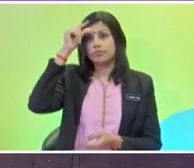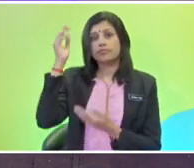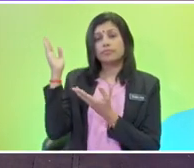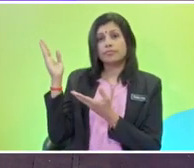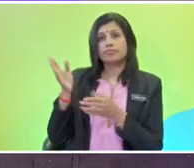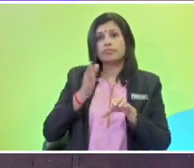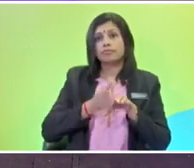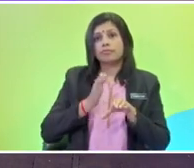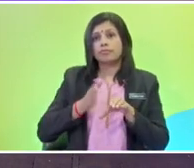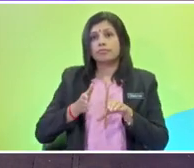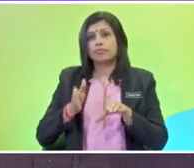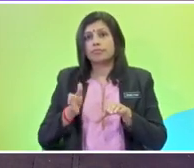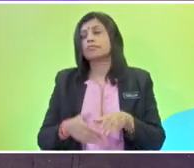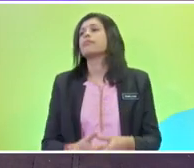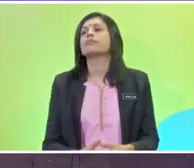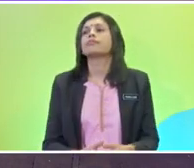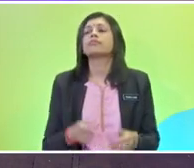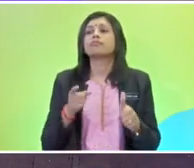Din ambil satu-satulah daripada cikgu, ya?